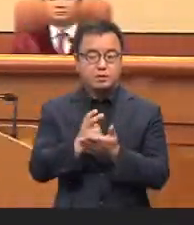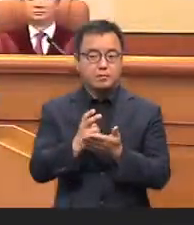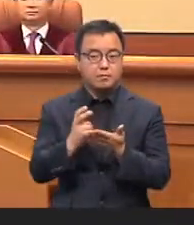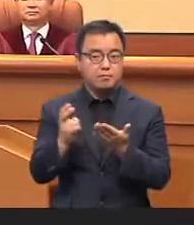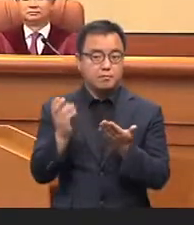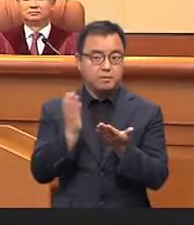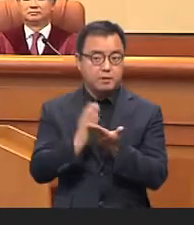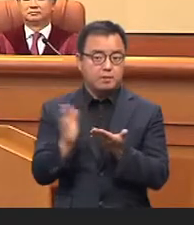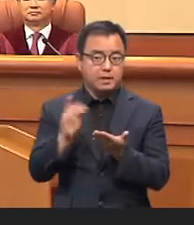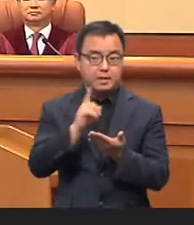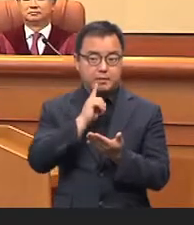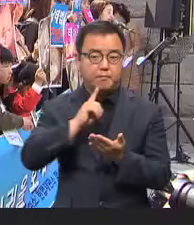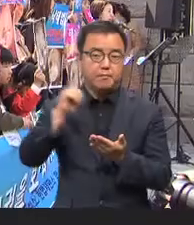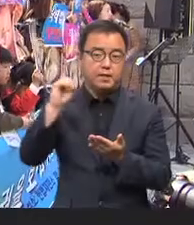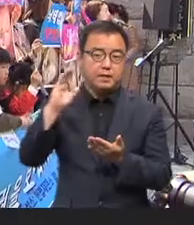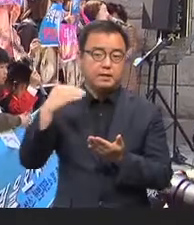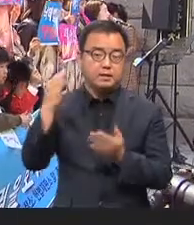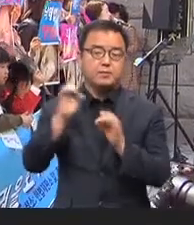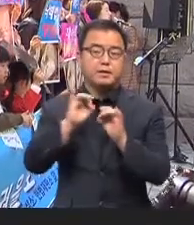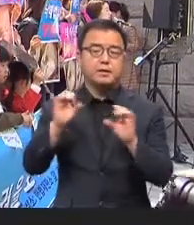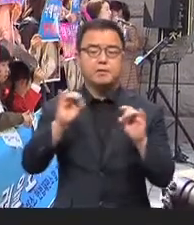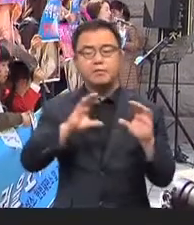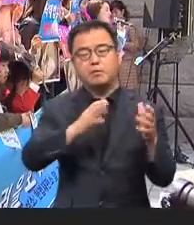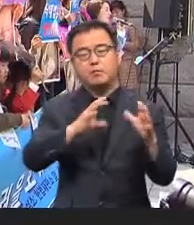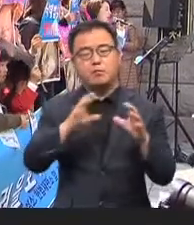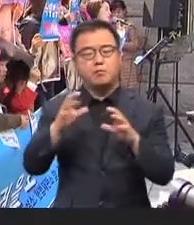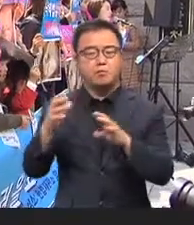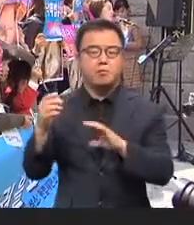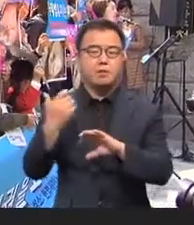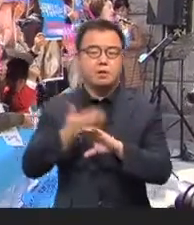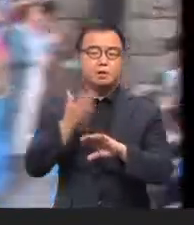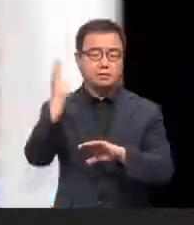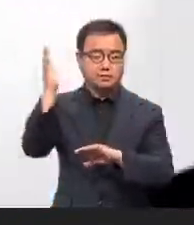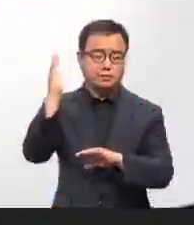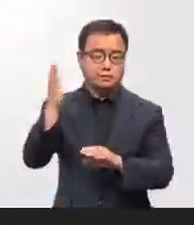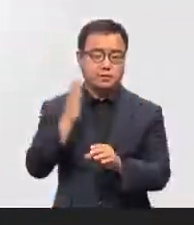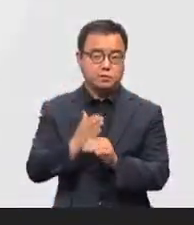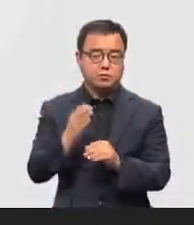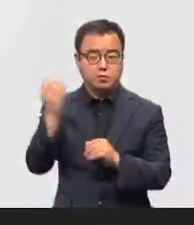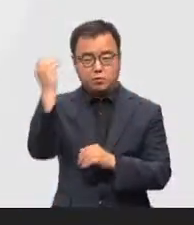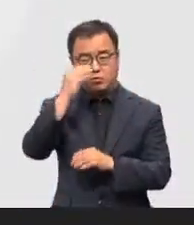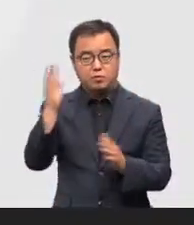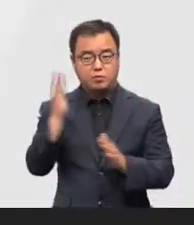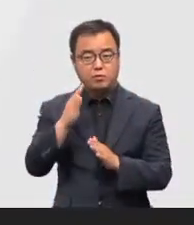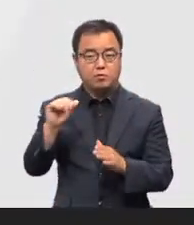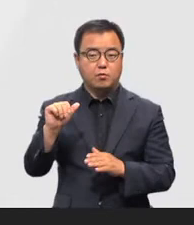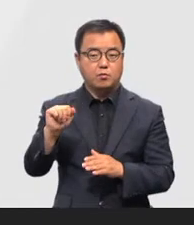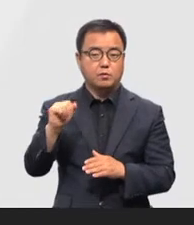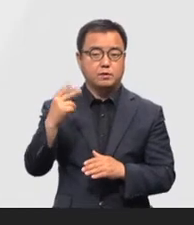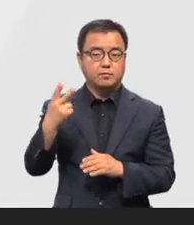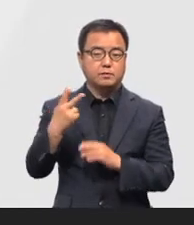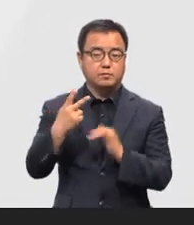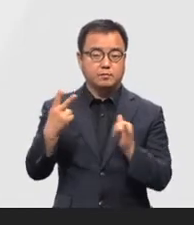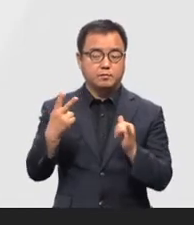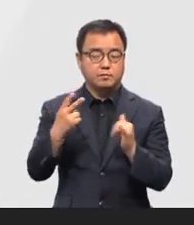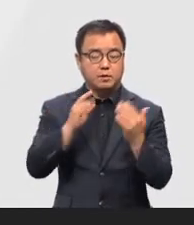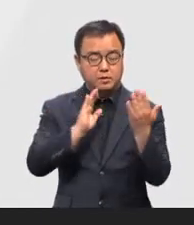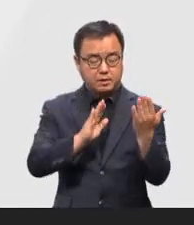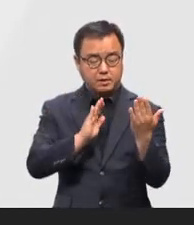이후 각계각층에선 다양한 반응이 나오고 있는데요. 고등학생 52명을 대상으로